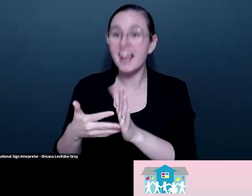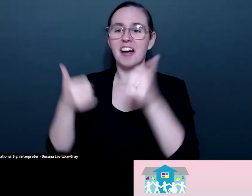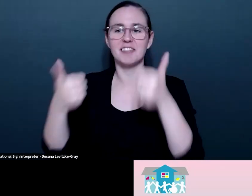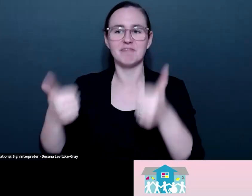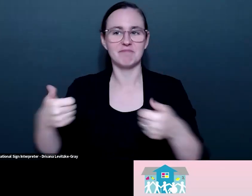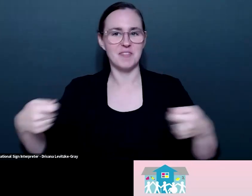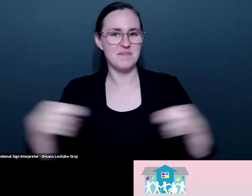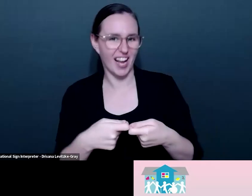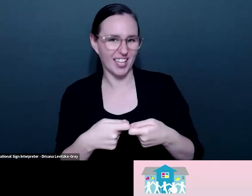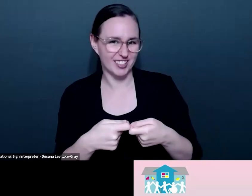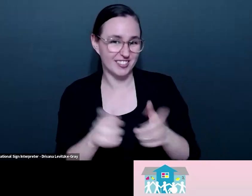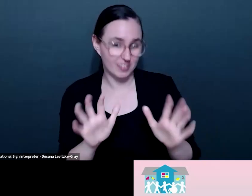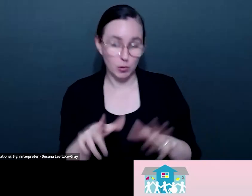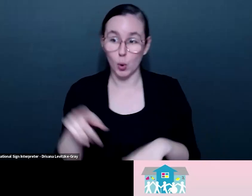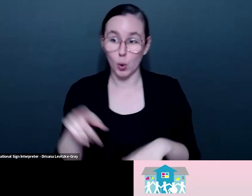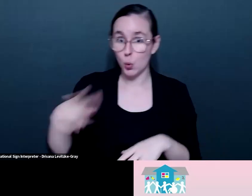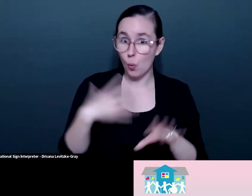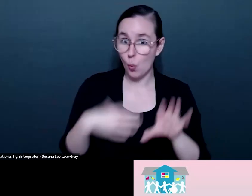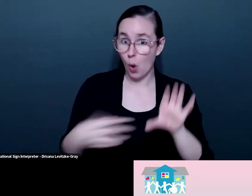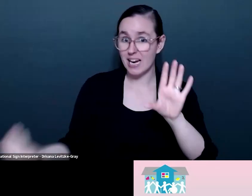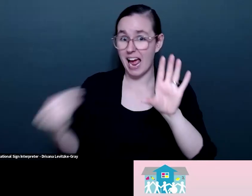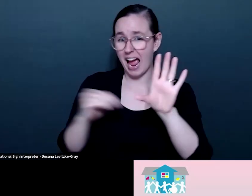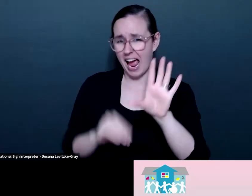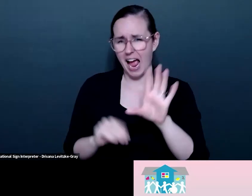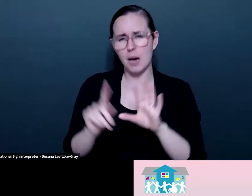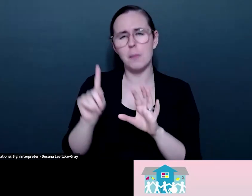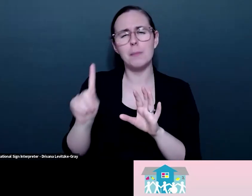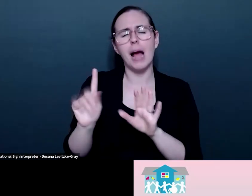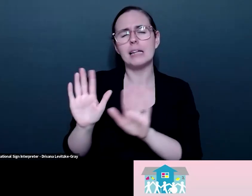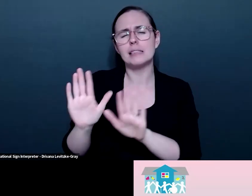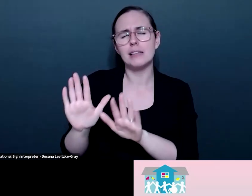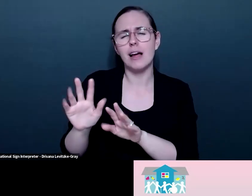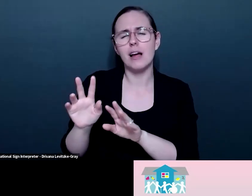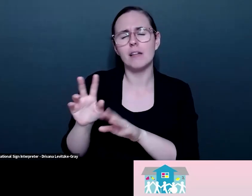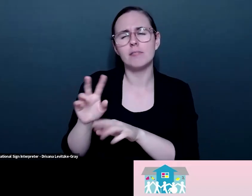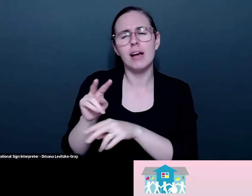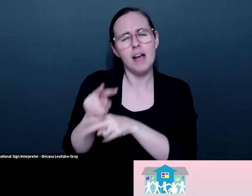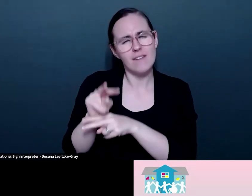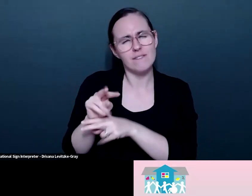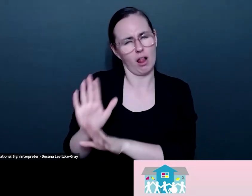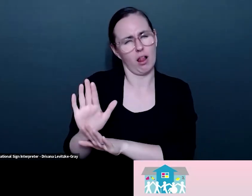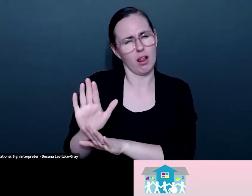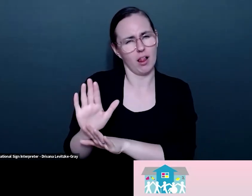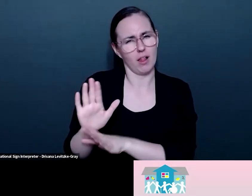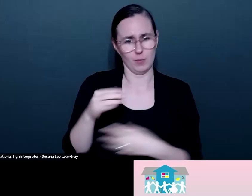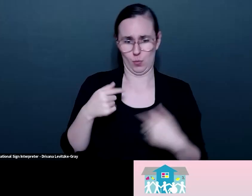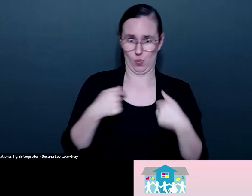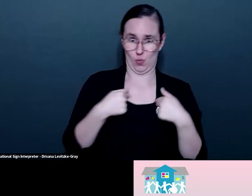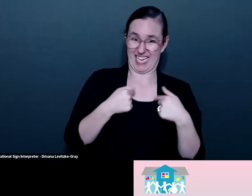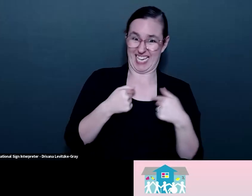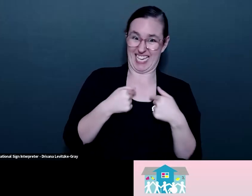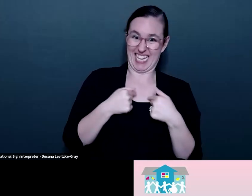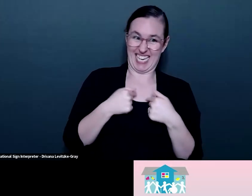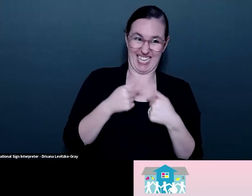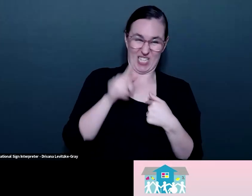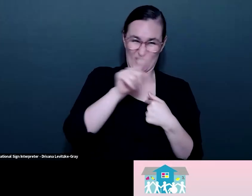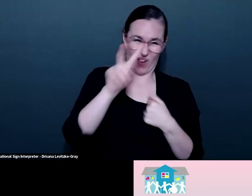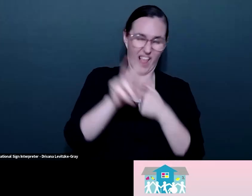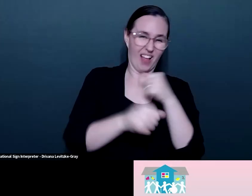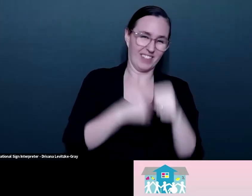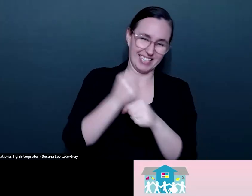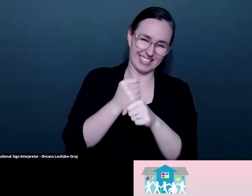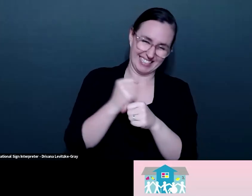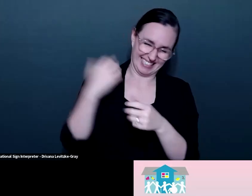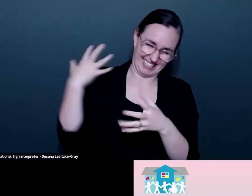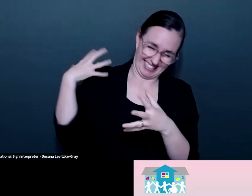a besoin des données pour répondre à certaines questions. Il faut toujours évaluer la question.